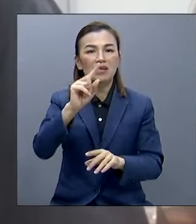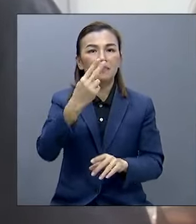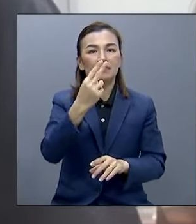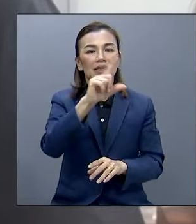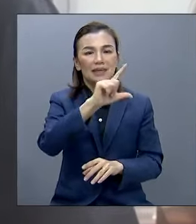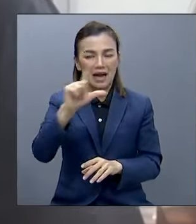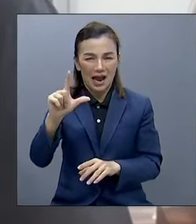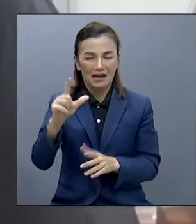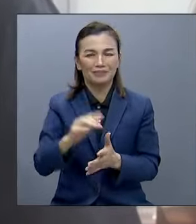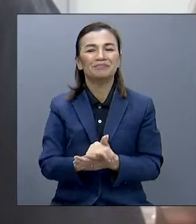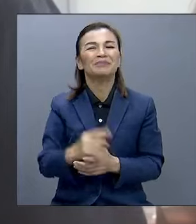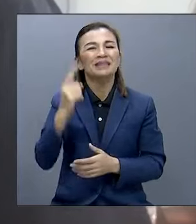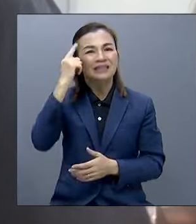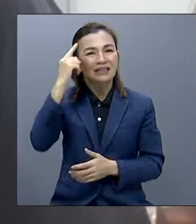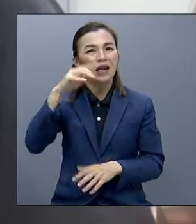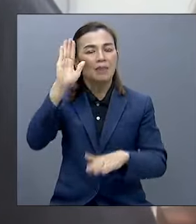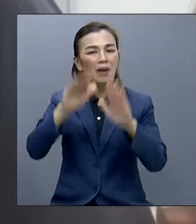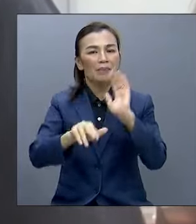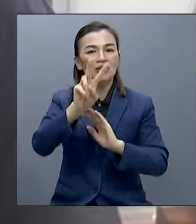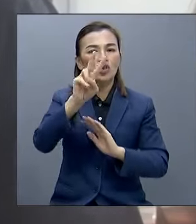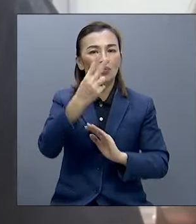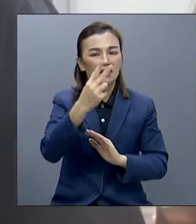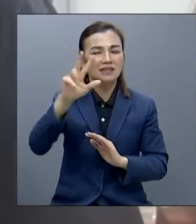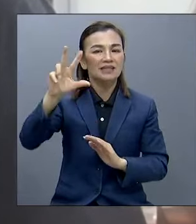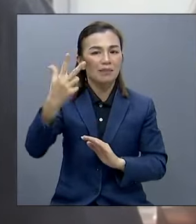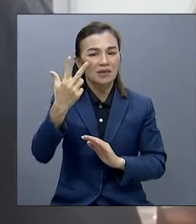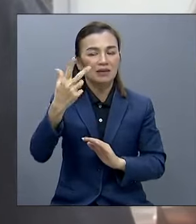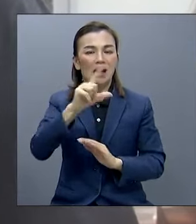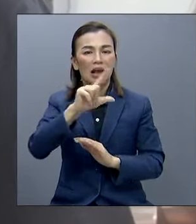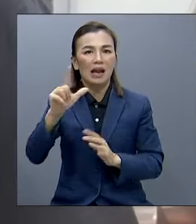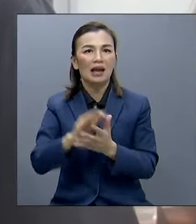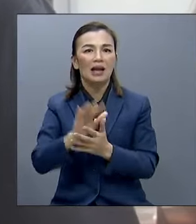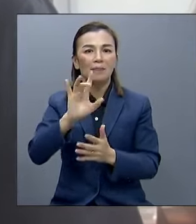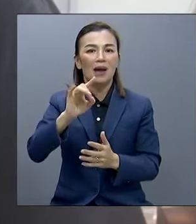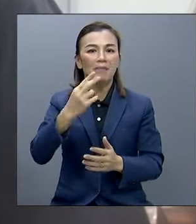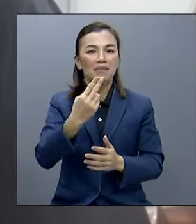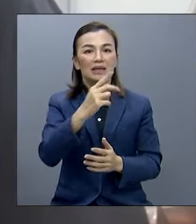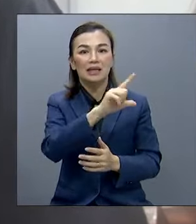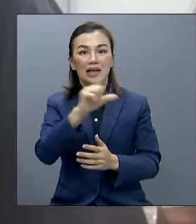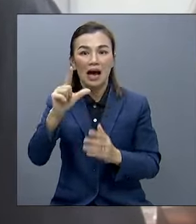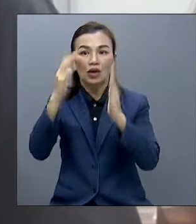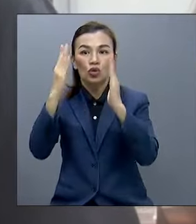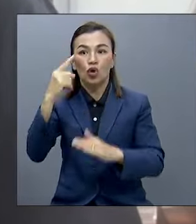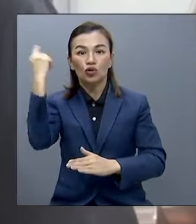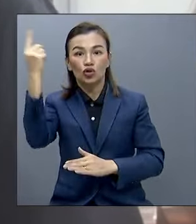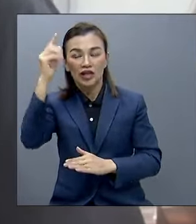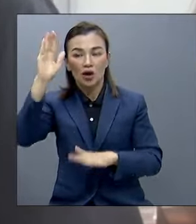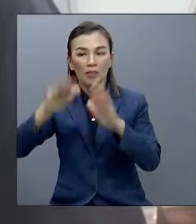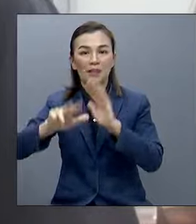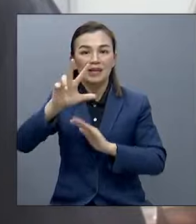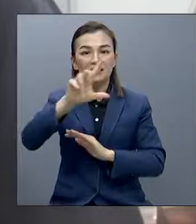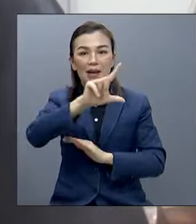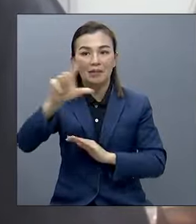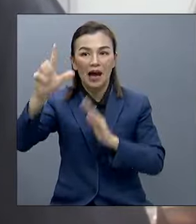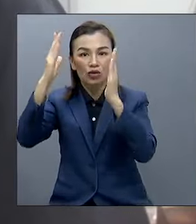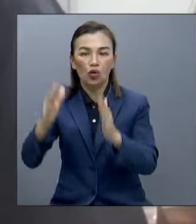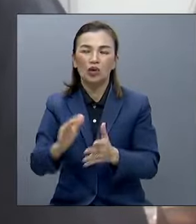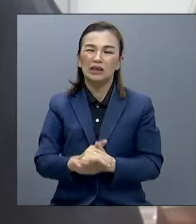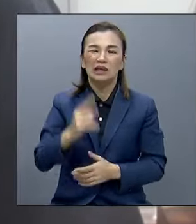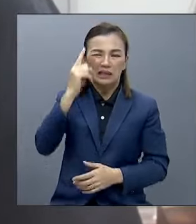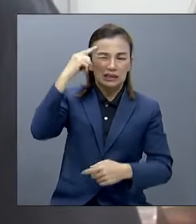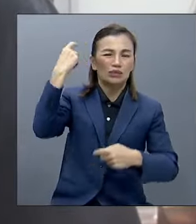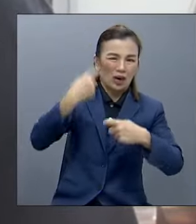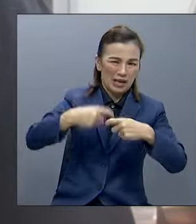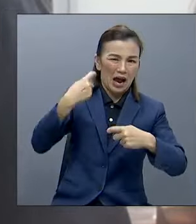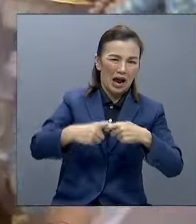แค่นั้นเองนะก็จะเป็นหลักสัก 2-3หมื่ล้านบาทการจะไปถึง 80,000ล้านมันแปลว่ามันต้องเข้ามา 3ล้านคนซึ่งมันคงจะเป็นไปได้ยากที่มันเป็นผลมา